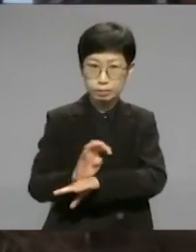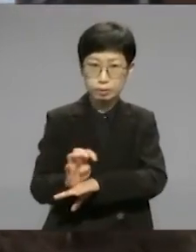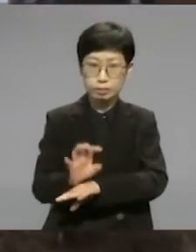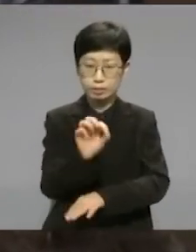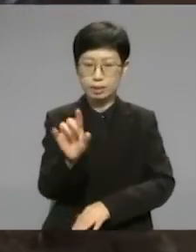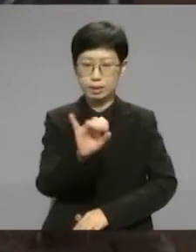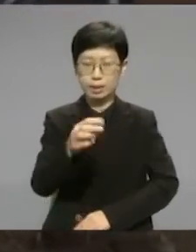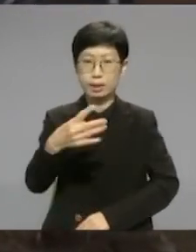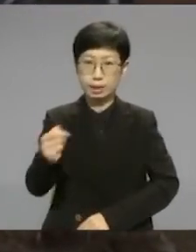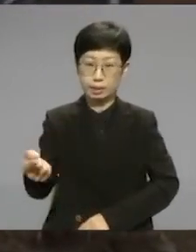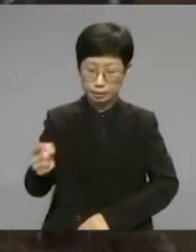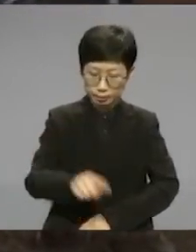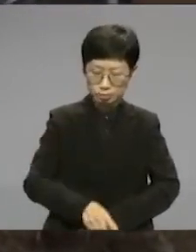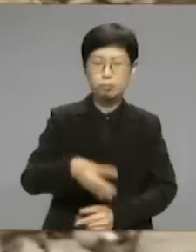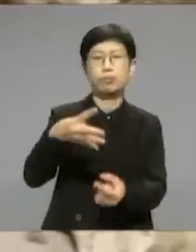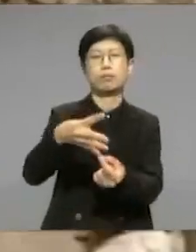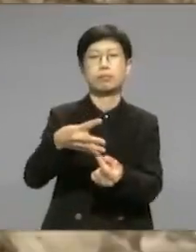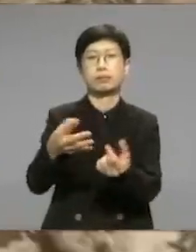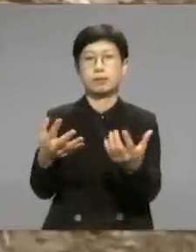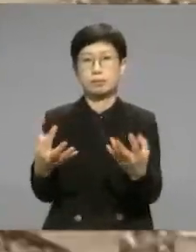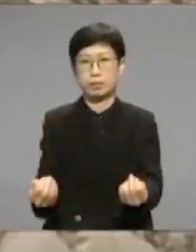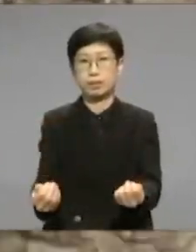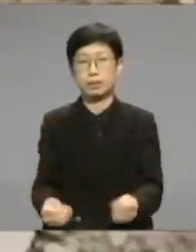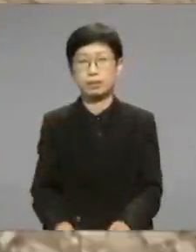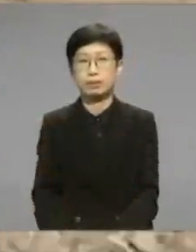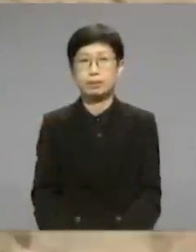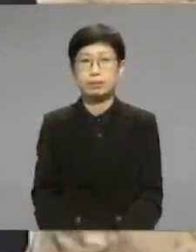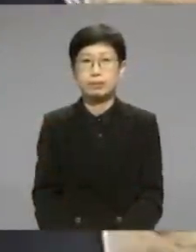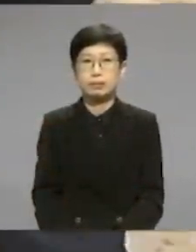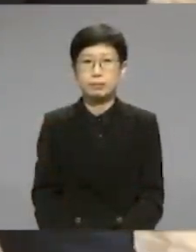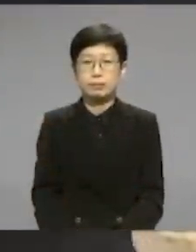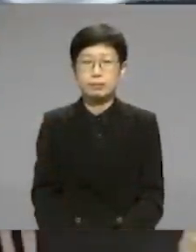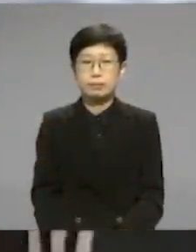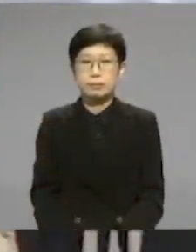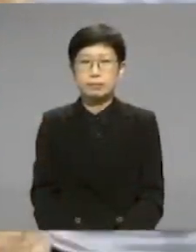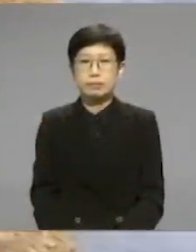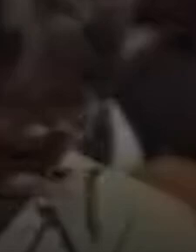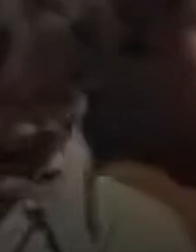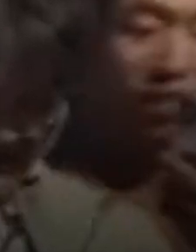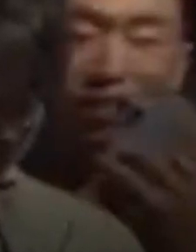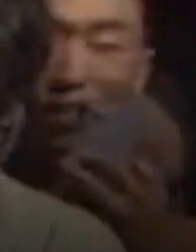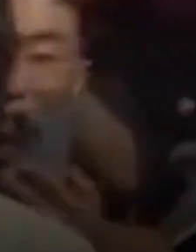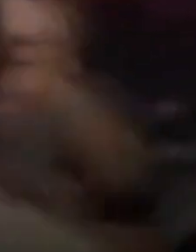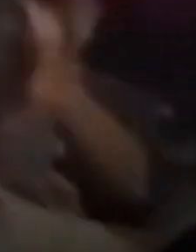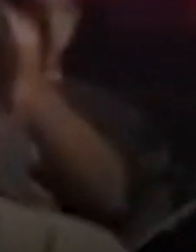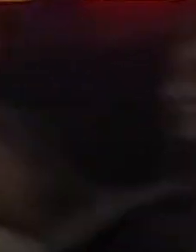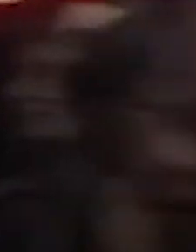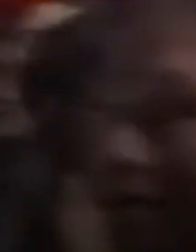아이티에 이어 네 번째로 많은 비중을 차지하고 있습니다. 월드뉴스 원혜입니다.